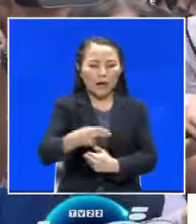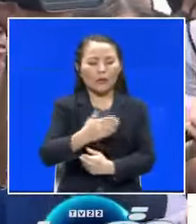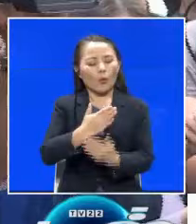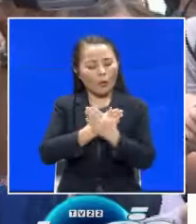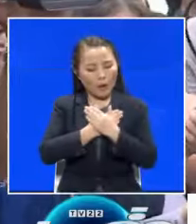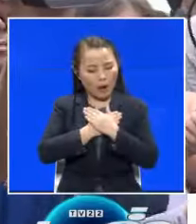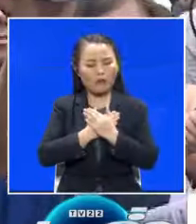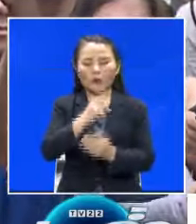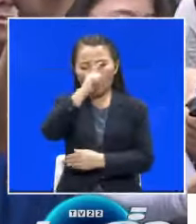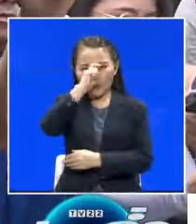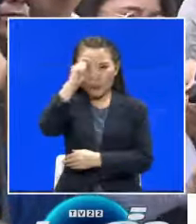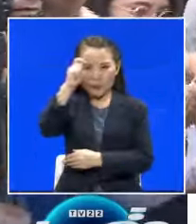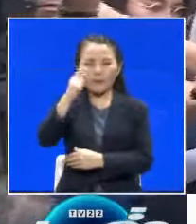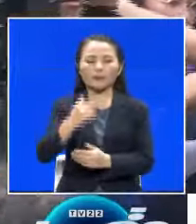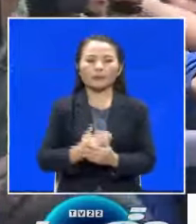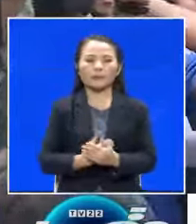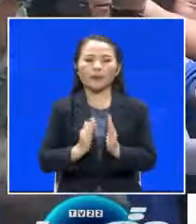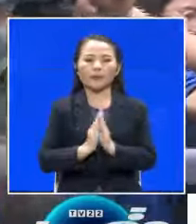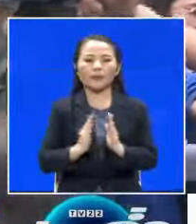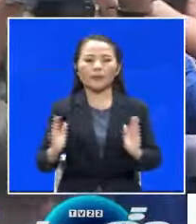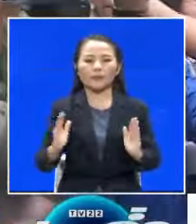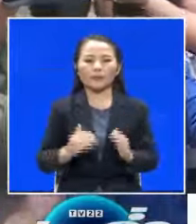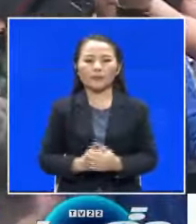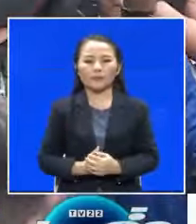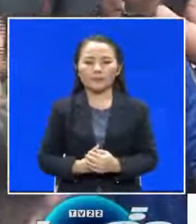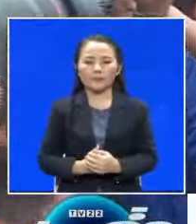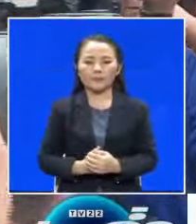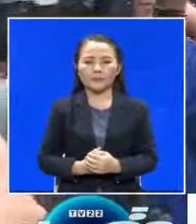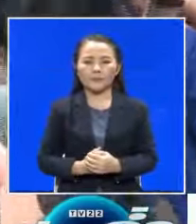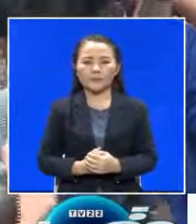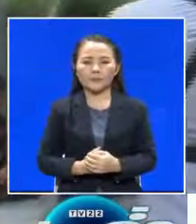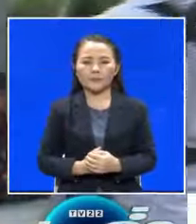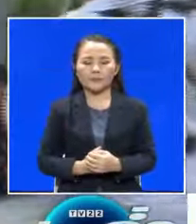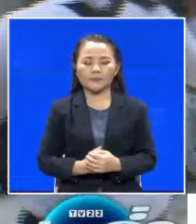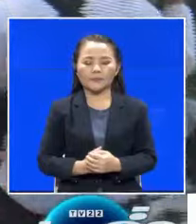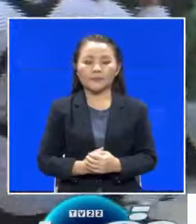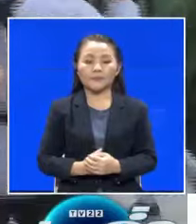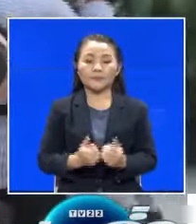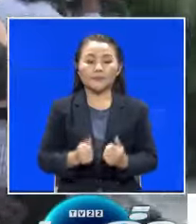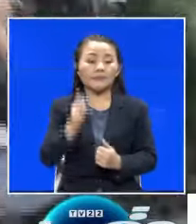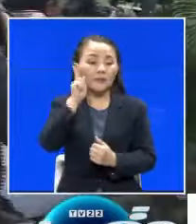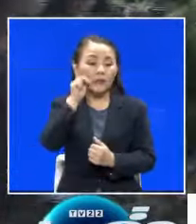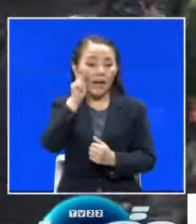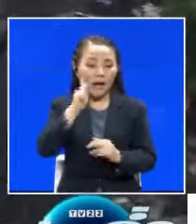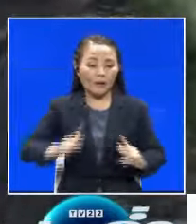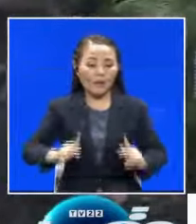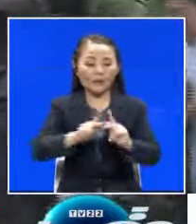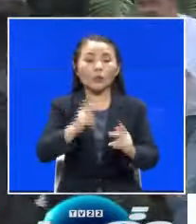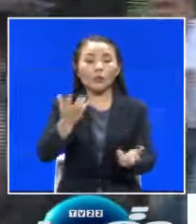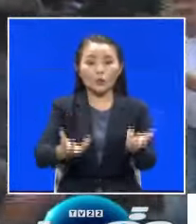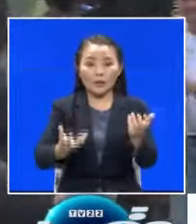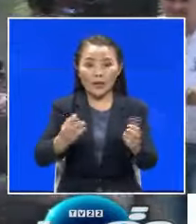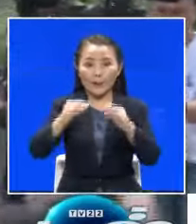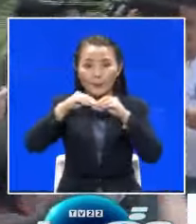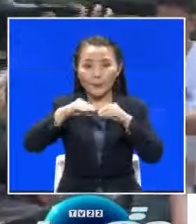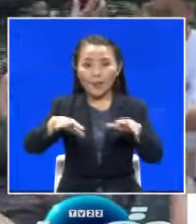าครับขอบคุณมากครับ แหล่งข่าวระดับสูง ูงในกระทรวงยุติธรรมนะคะเปิดเ